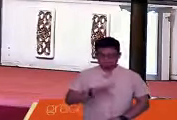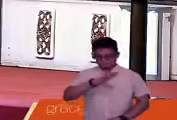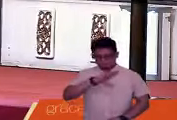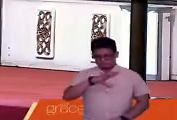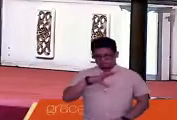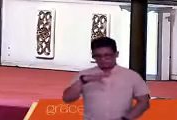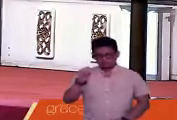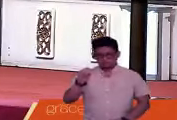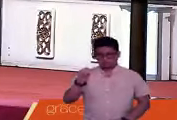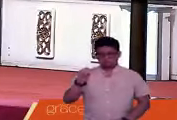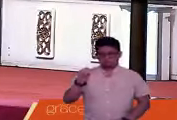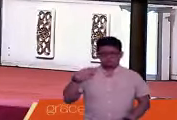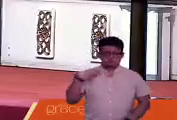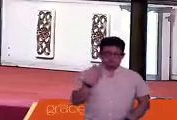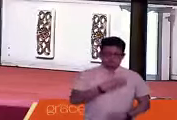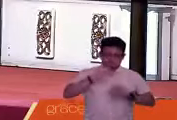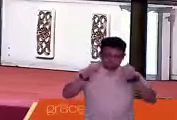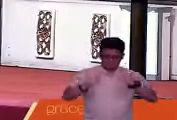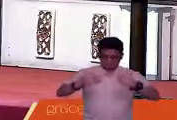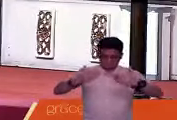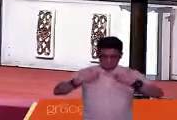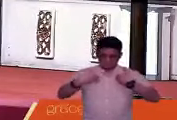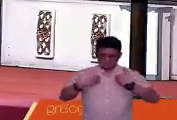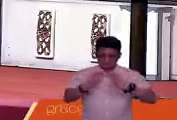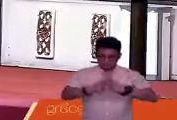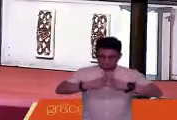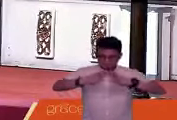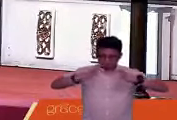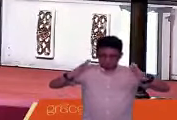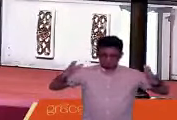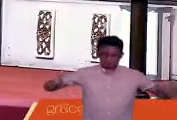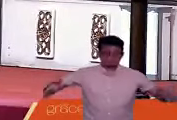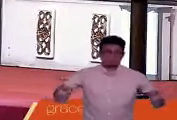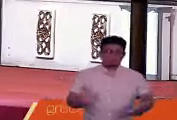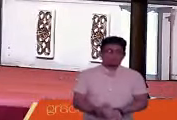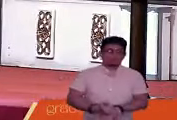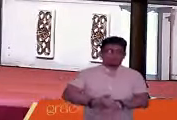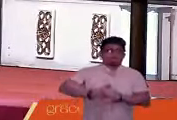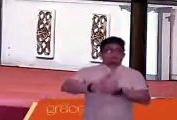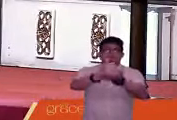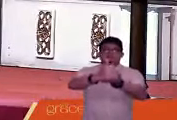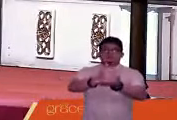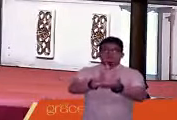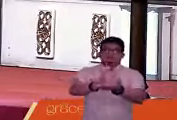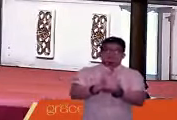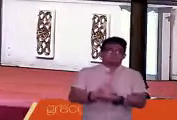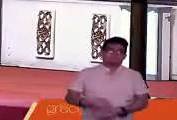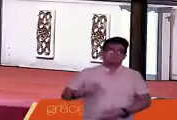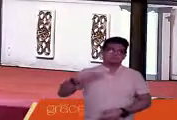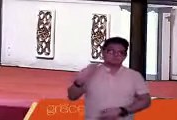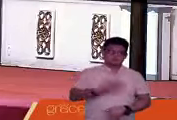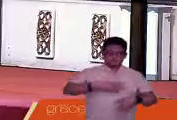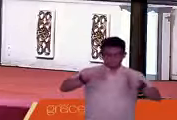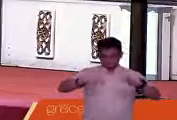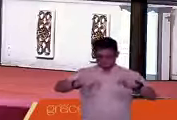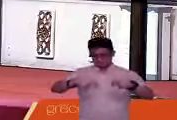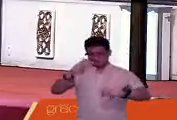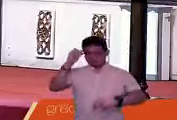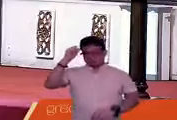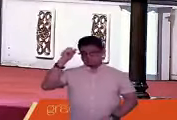huh? And we can have the divine health, mga kaigsunan, kinahanglan, we will have